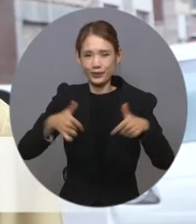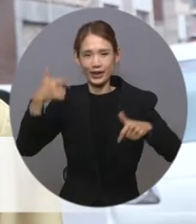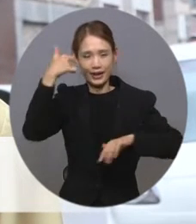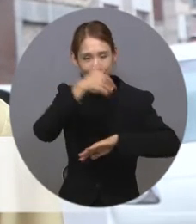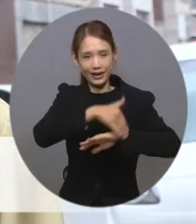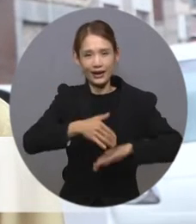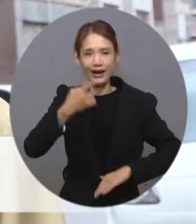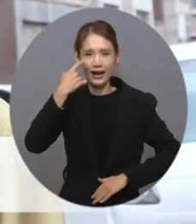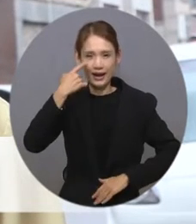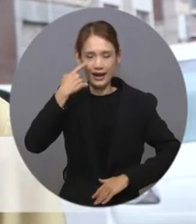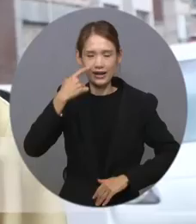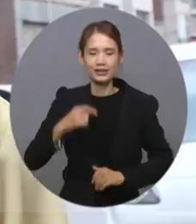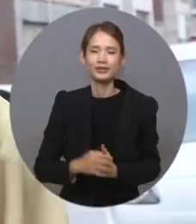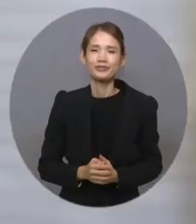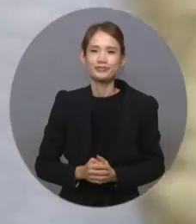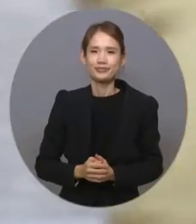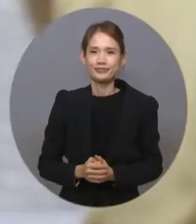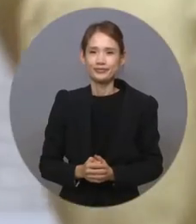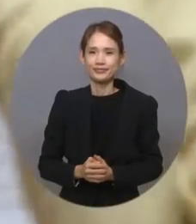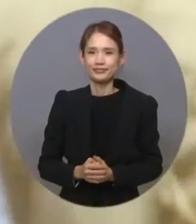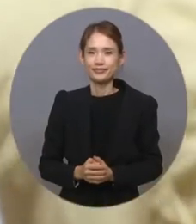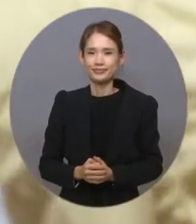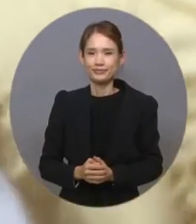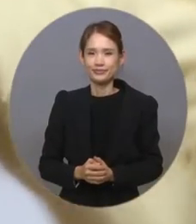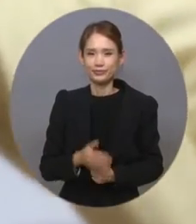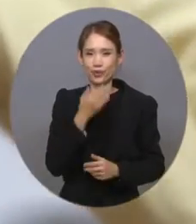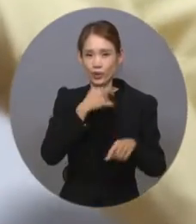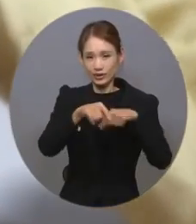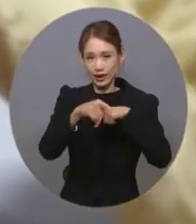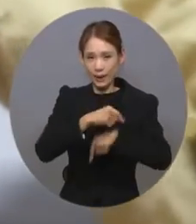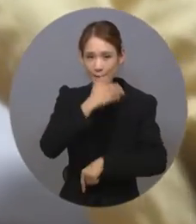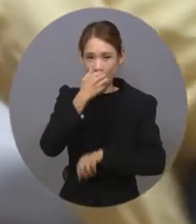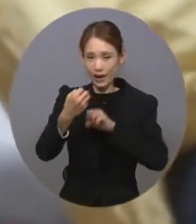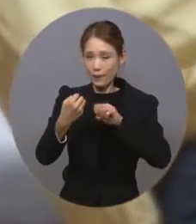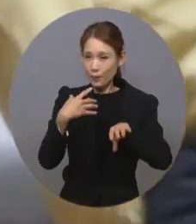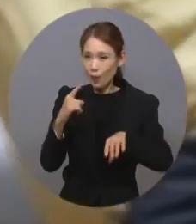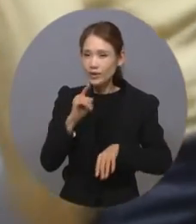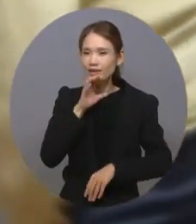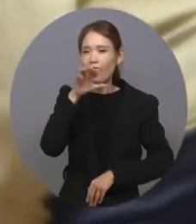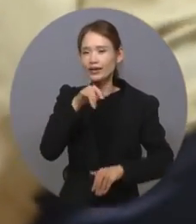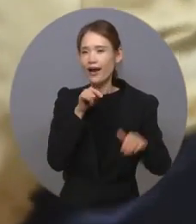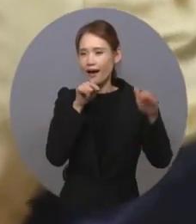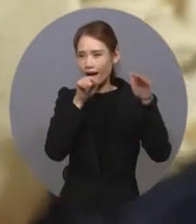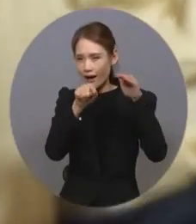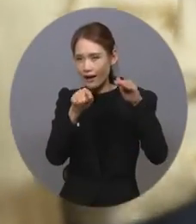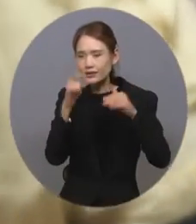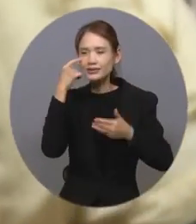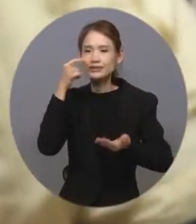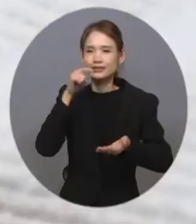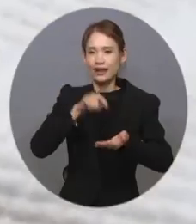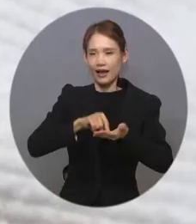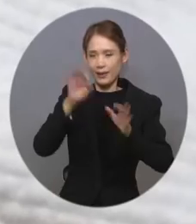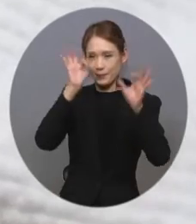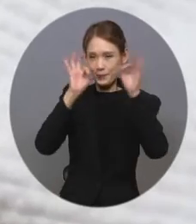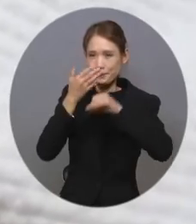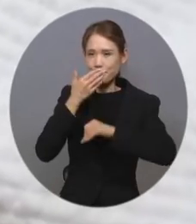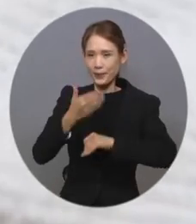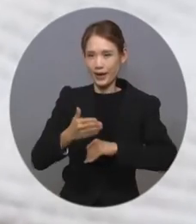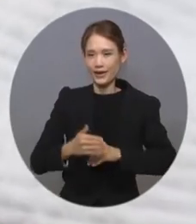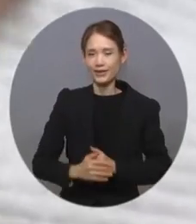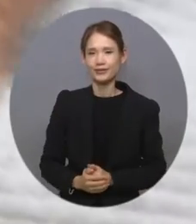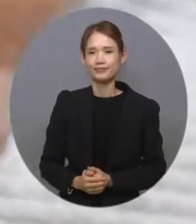확대해 나갈 거라고 저희는 생각을 합니다. 복지 정책의 바른 답은 현장에서 찾을 수 있습니다.